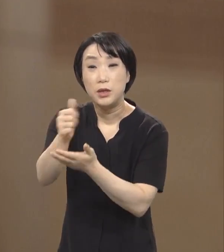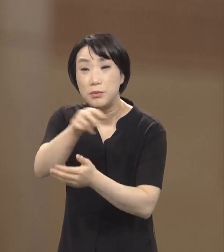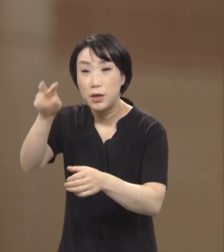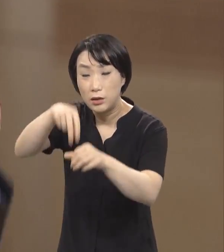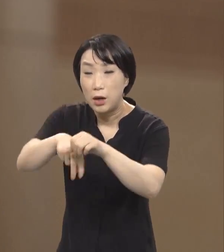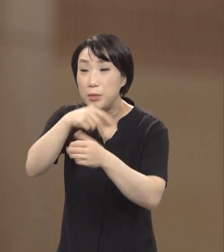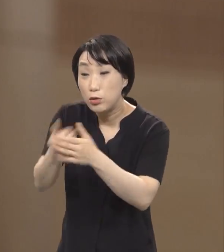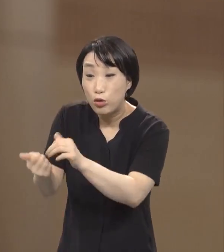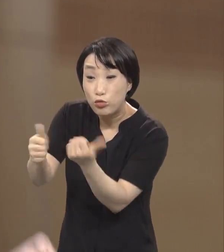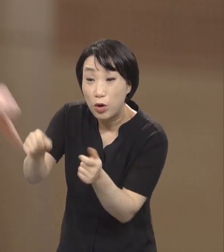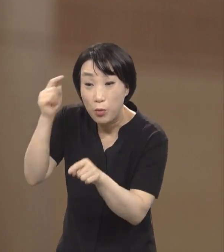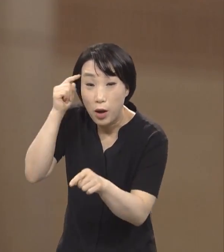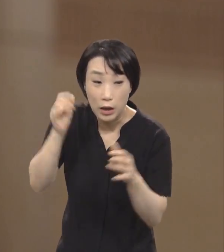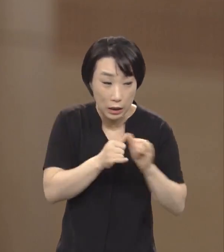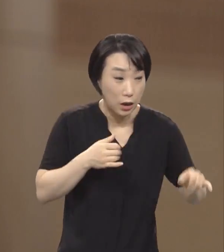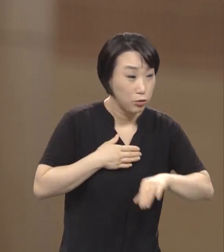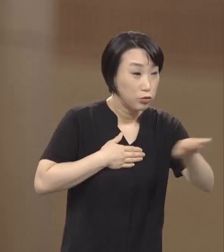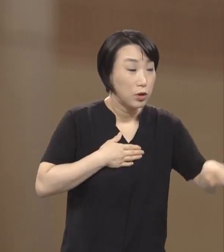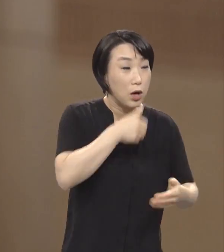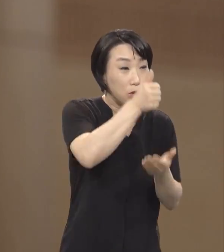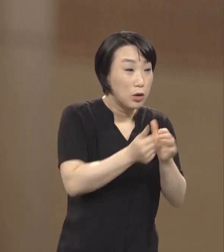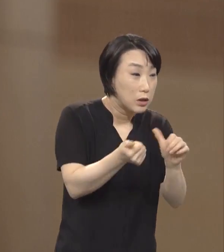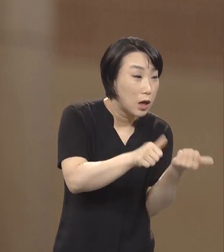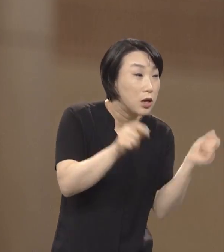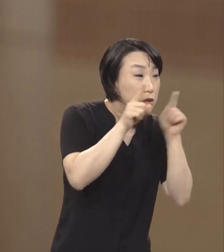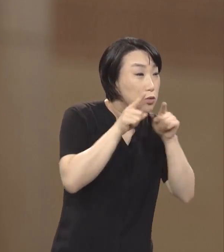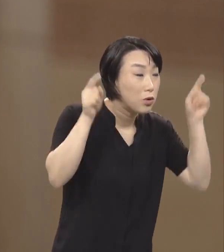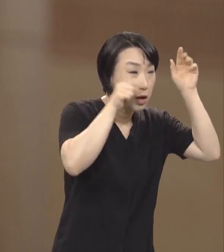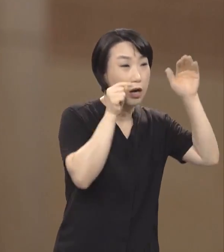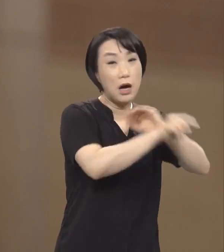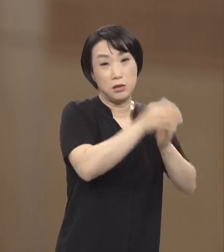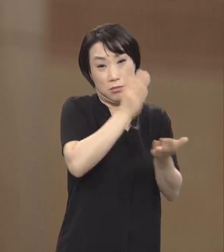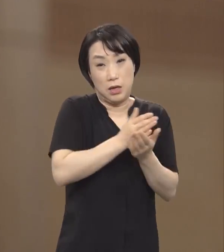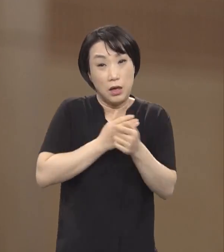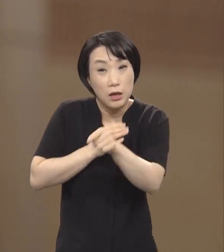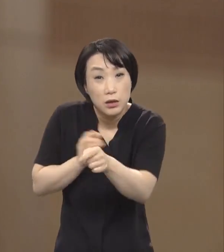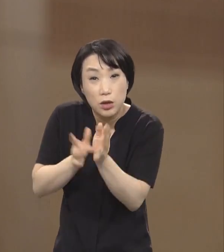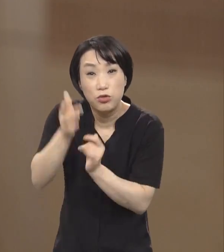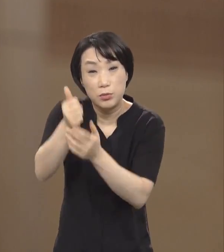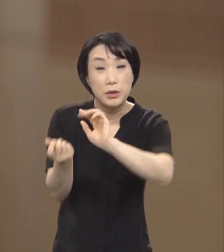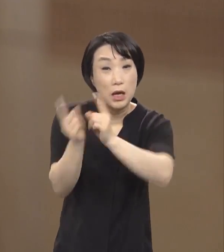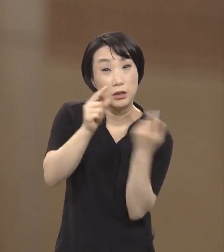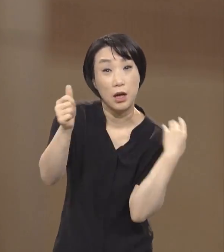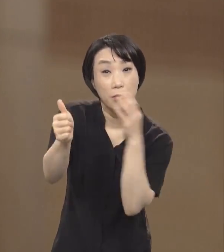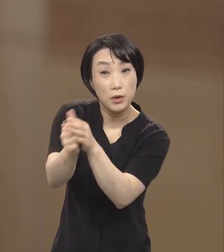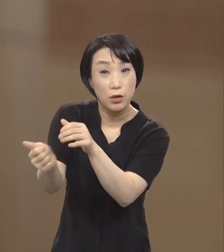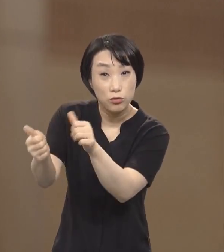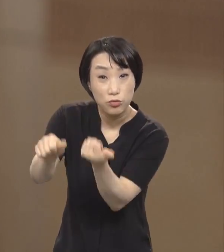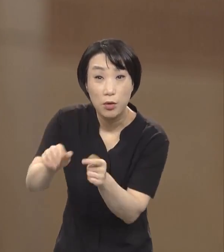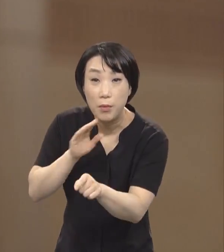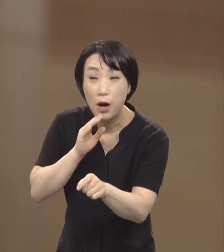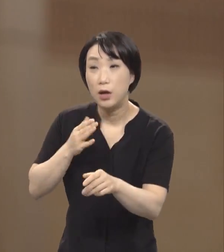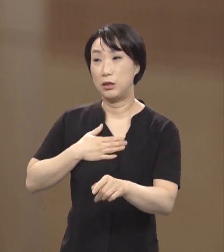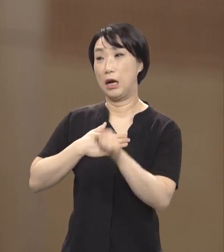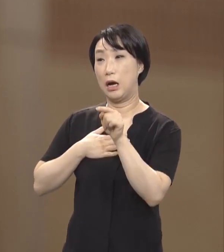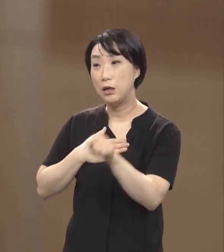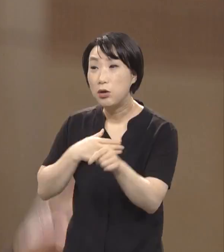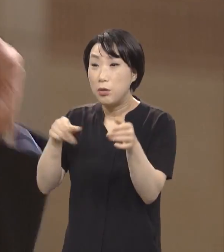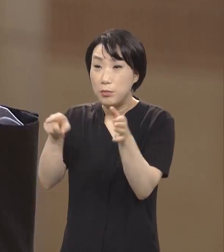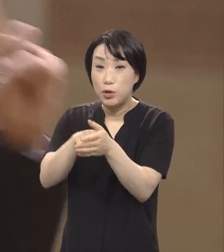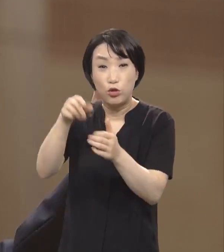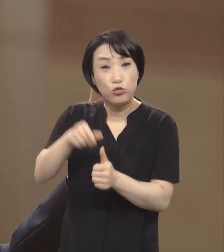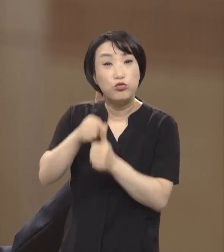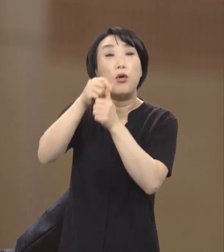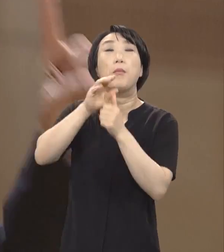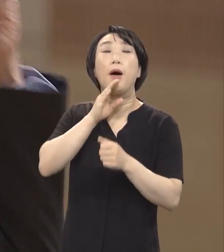죄와 사망과 멸망과 파멸로 지옥까지 말라는 것이요 인간이 그를 믿고 구원받는 것은